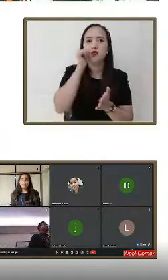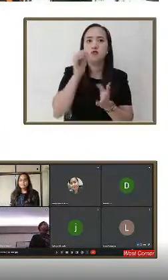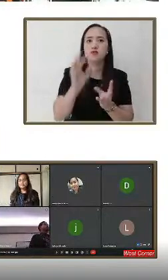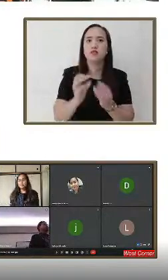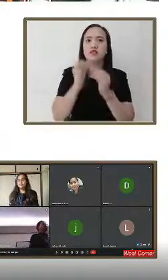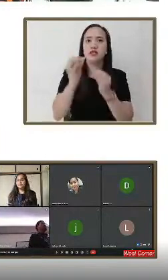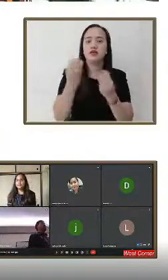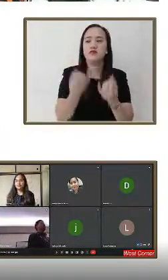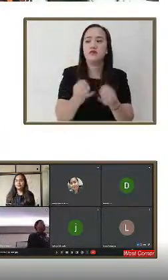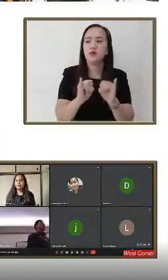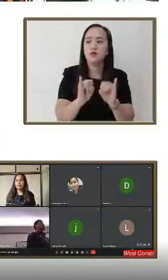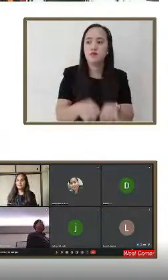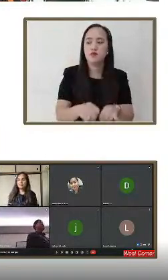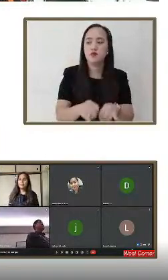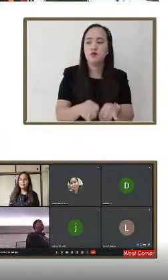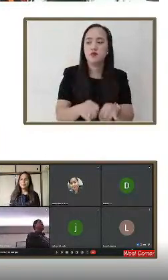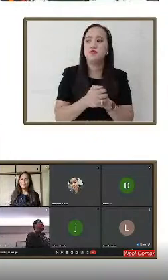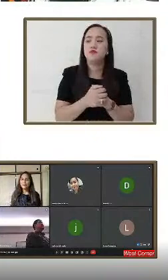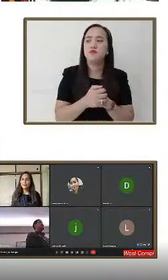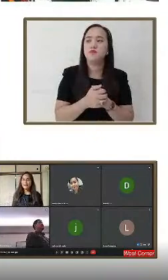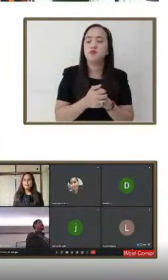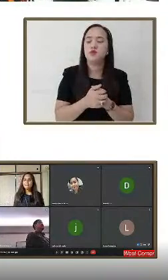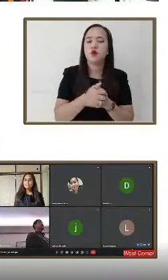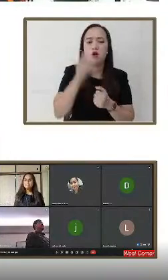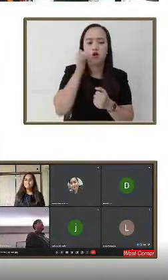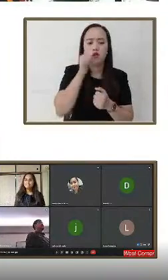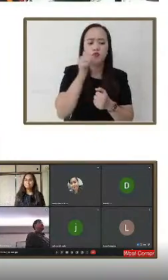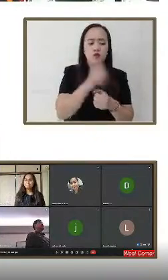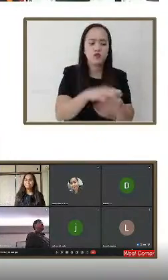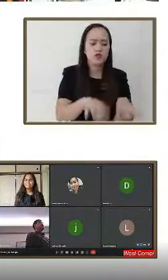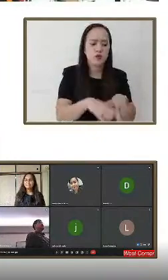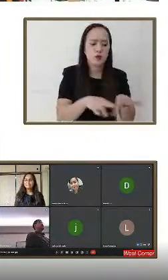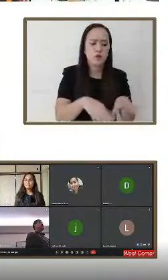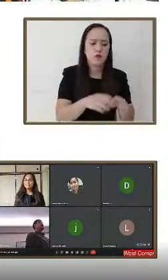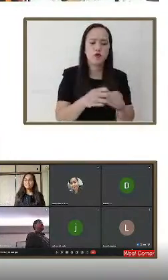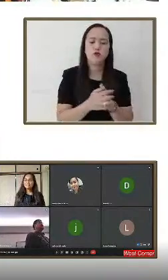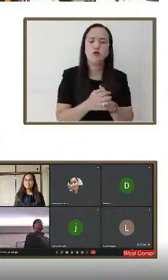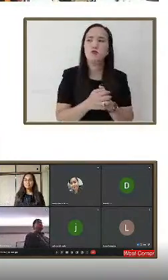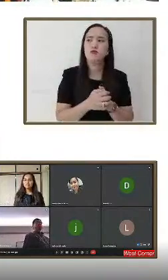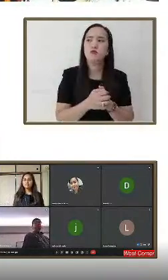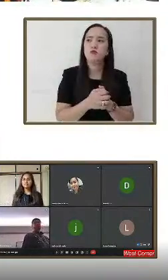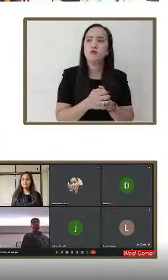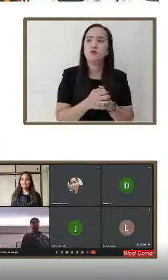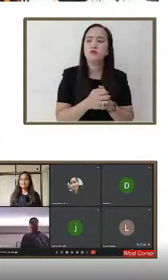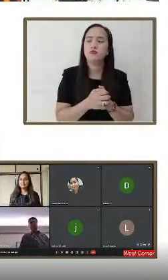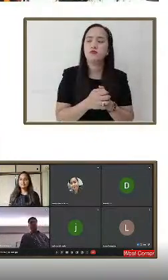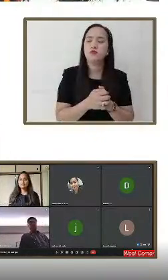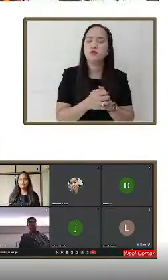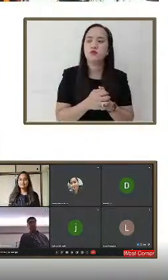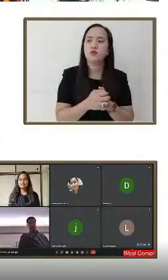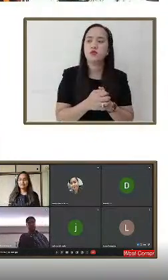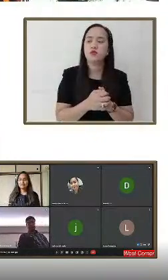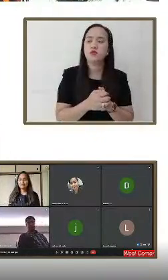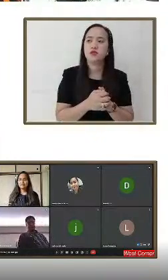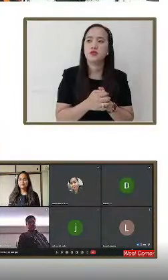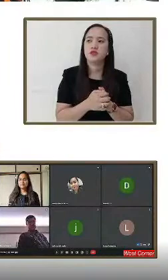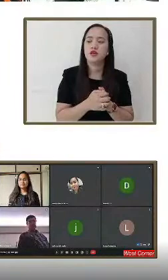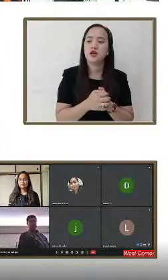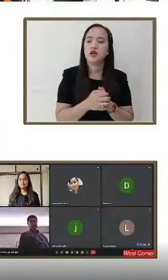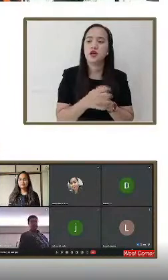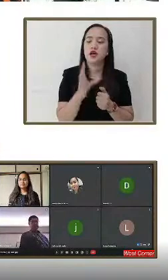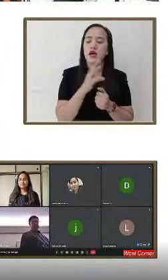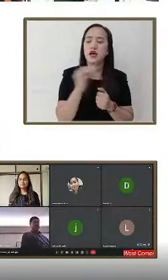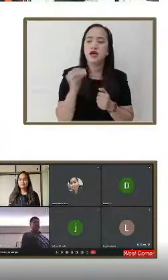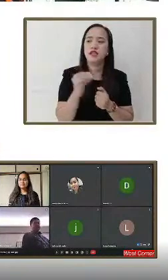So, ganun mga kapatid. Magtrabaho po tayo at tayo po ay pagkalooban ng